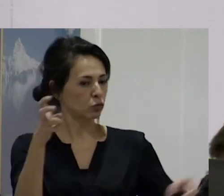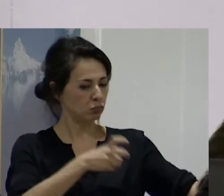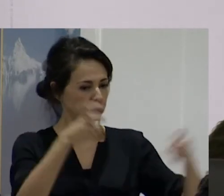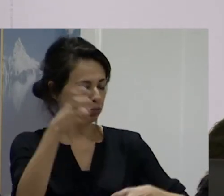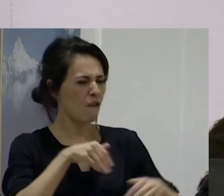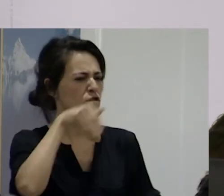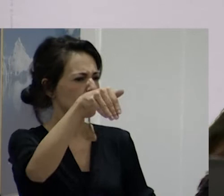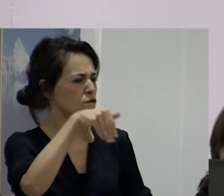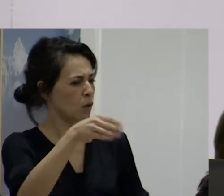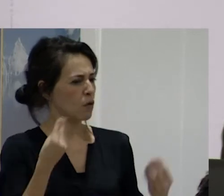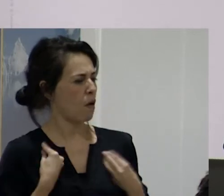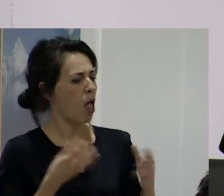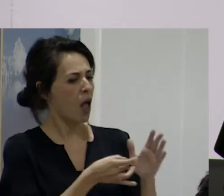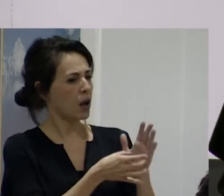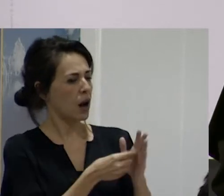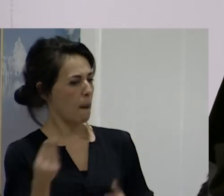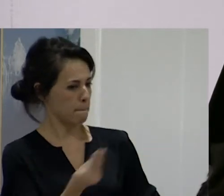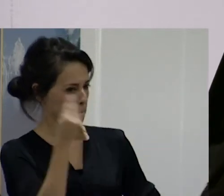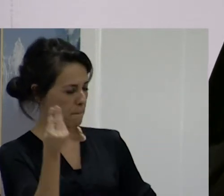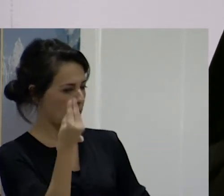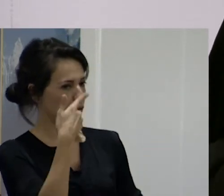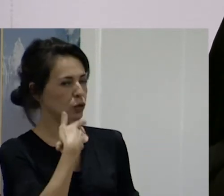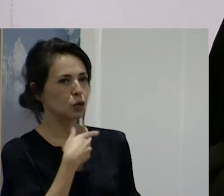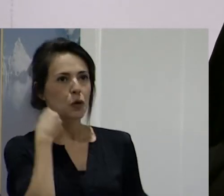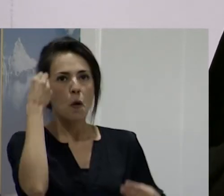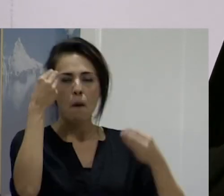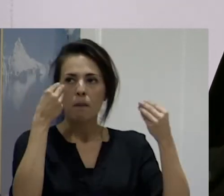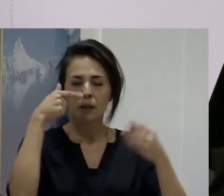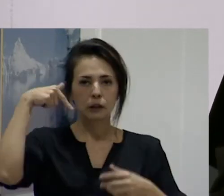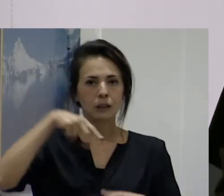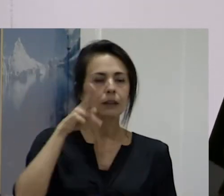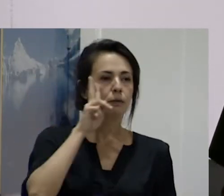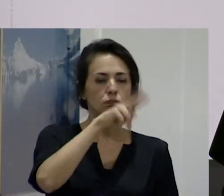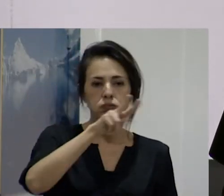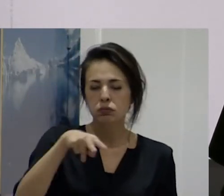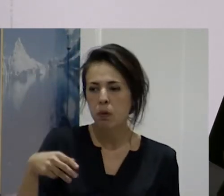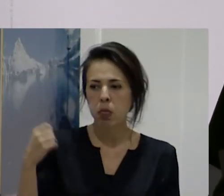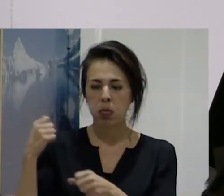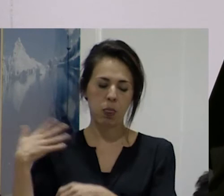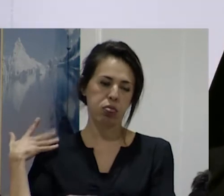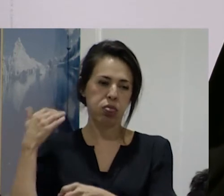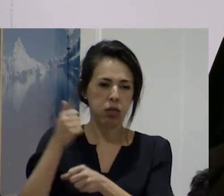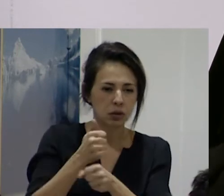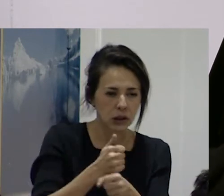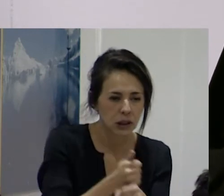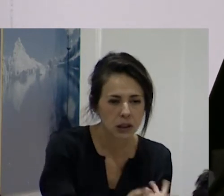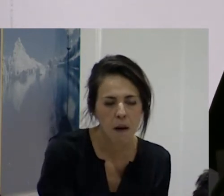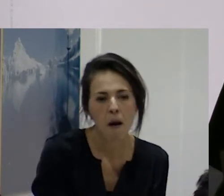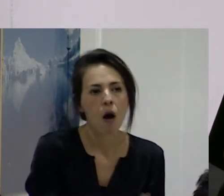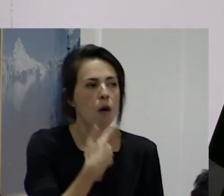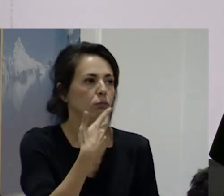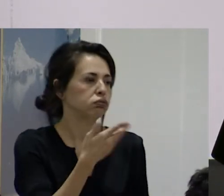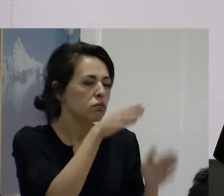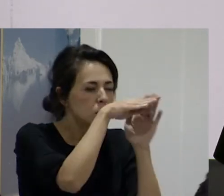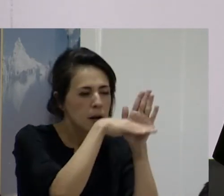un futur millor. Estic pensant en el treball que en este museu s'està portant endavant per classificar i